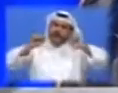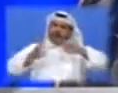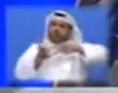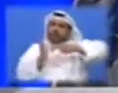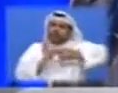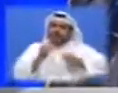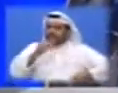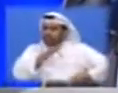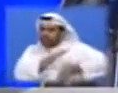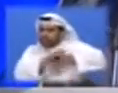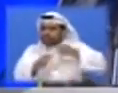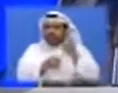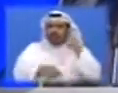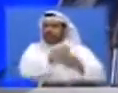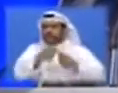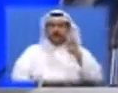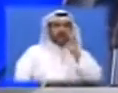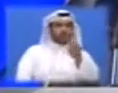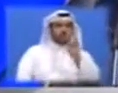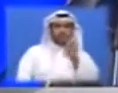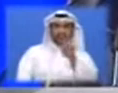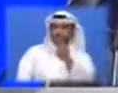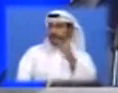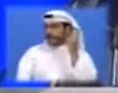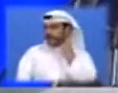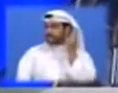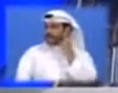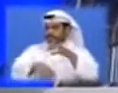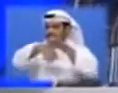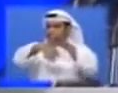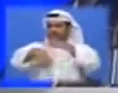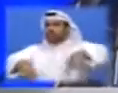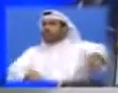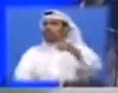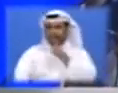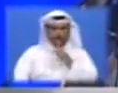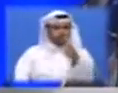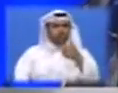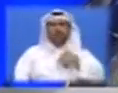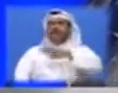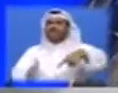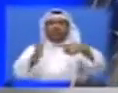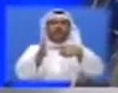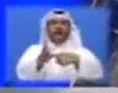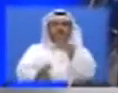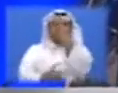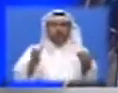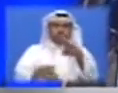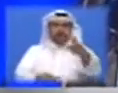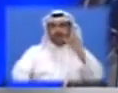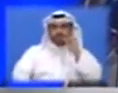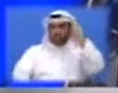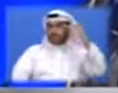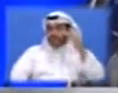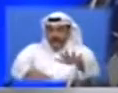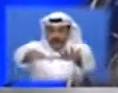ومثالبه، أتلمسه يوميا من خلال كلام الناس، وأعرف أنه في حالات كثيرة لا يعمل المتخصص